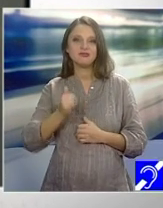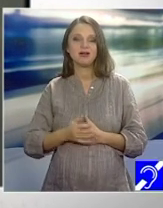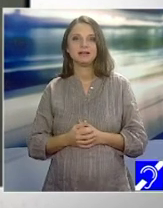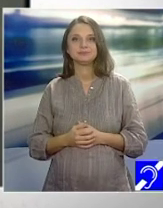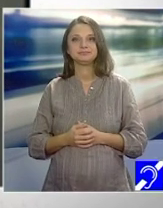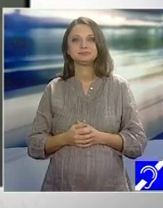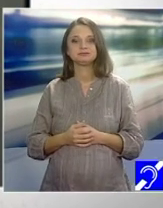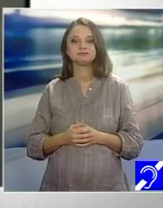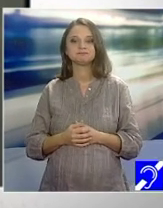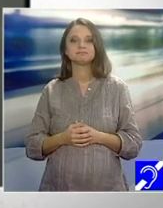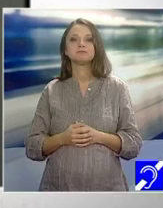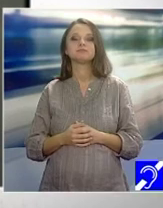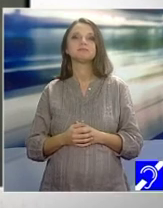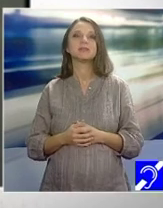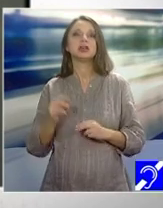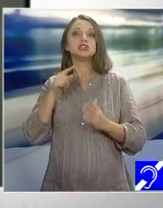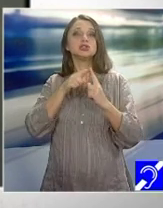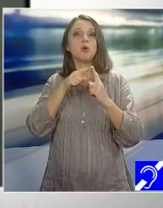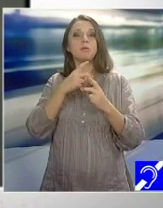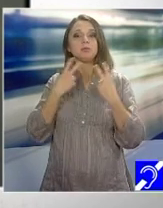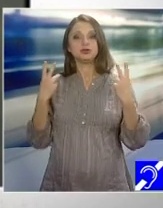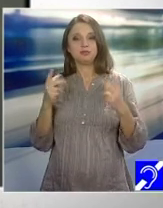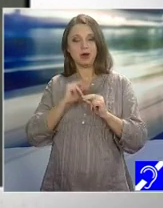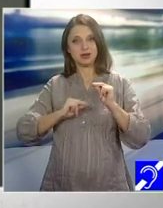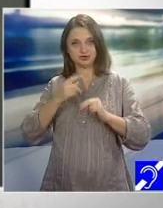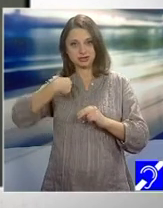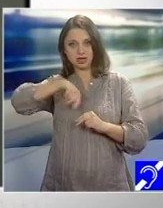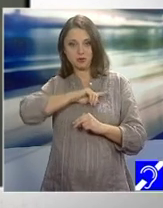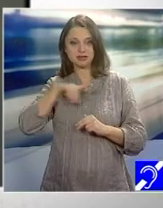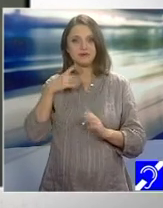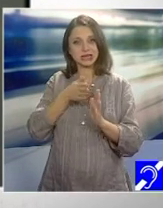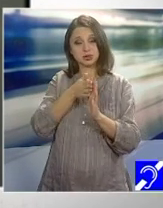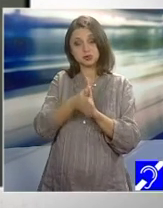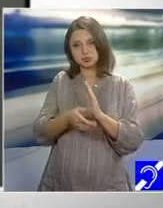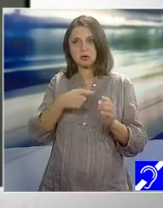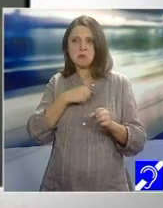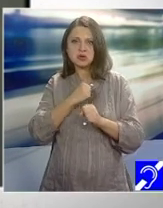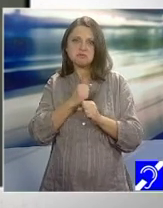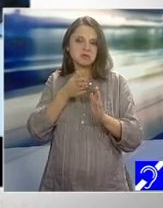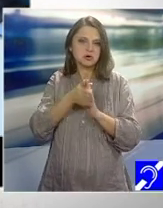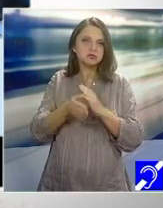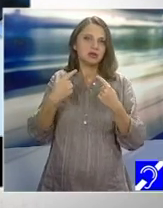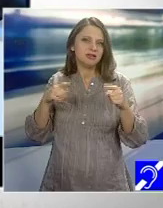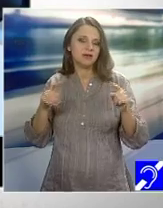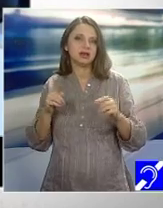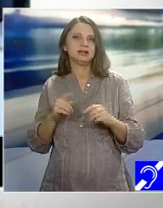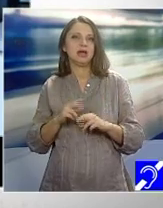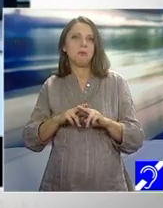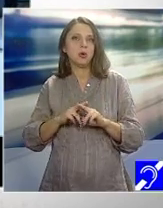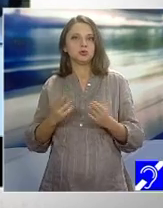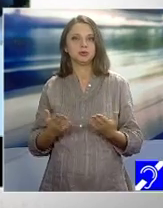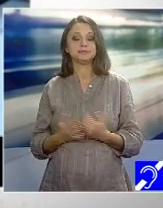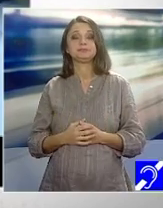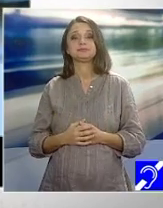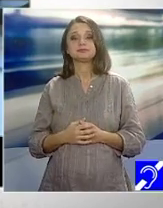scopul principal al asociației noastre este incluziunea, care se poate manifesta prin multe feluri, dar în cazul nostru